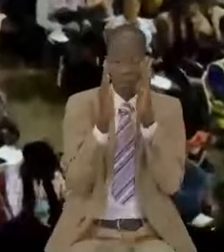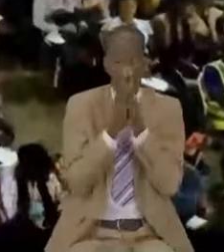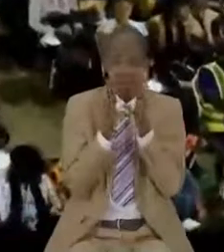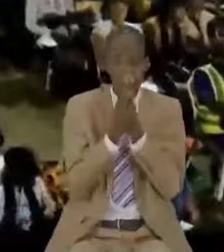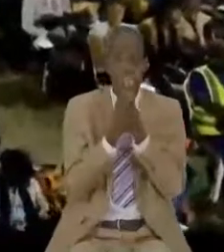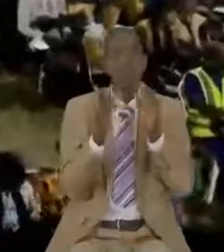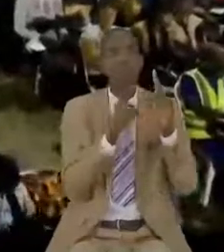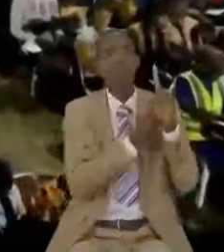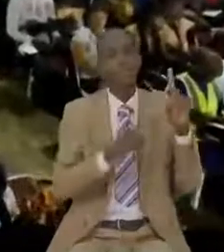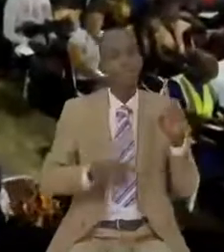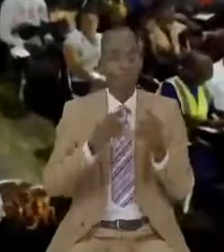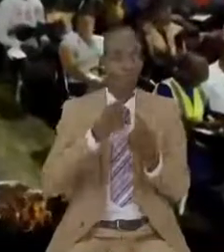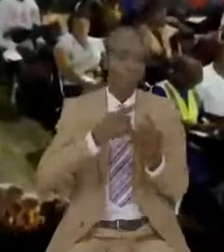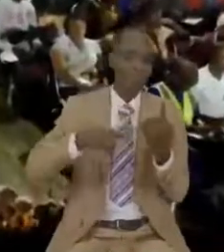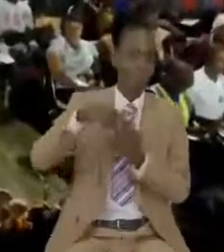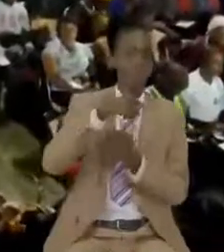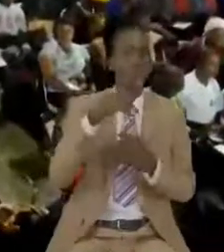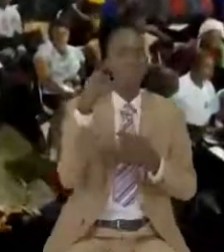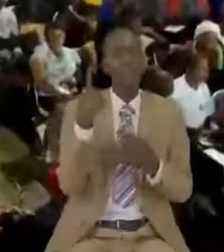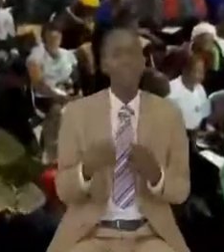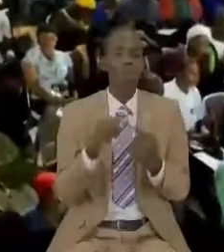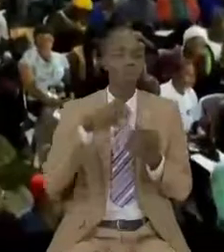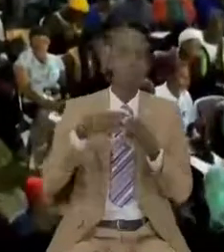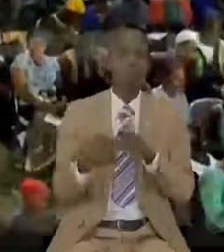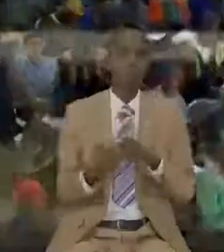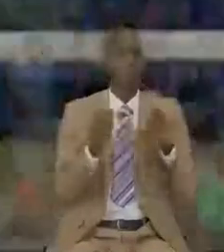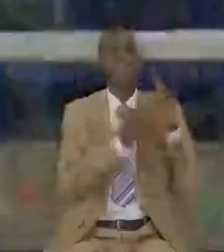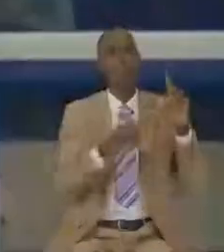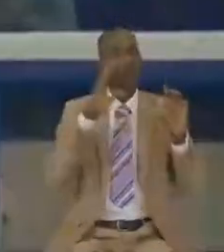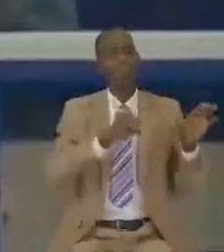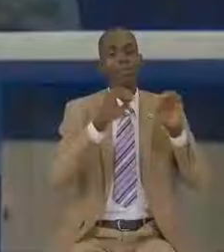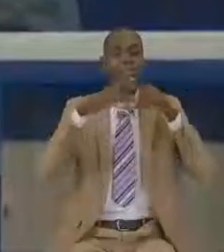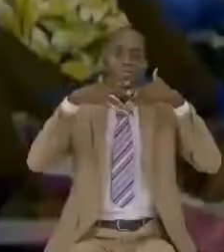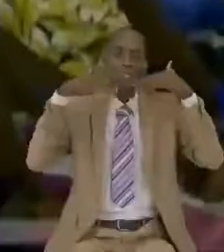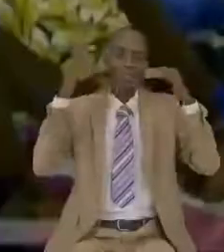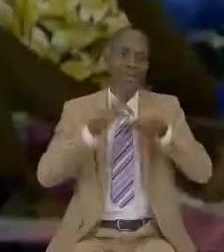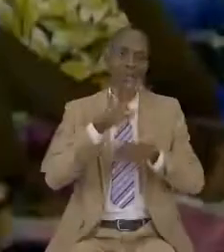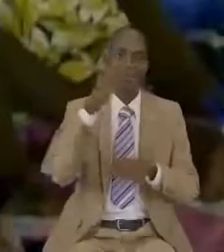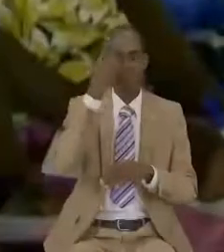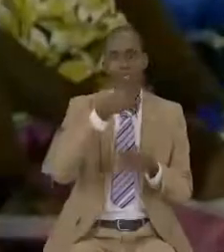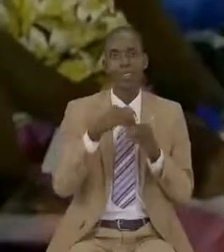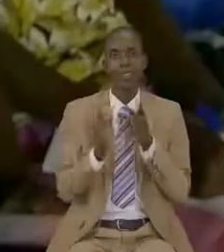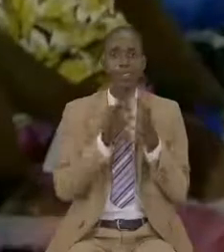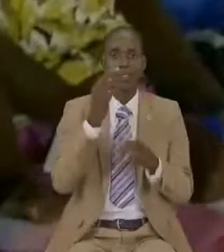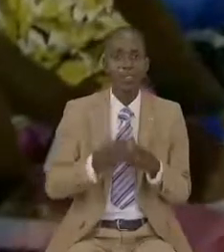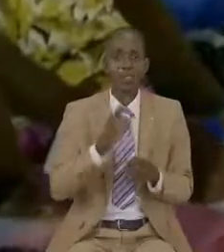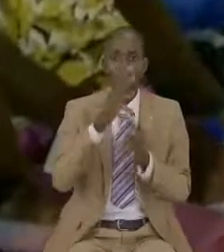la situation. Vous voyez, Dieu mettra un sourire sur ton visage. Le